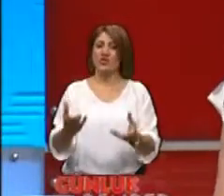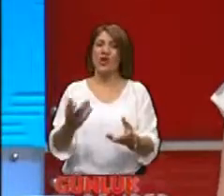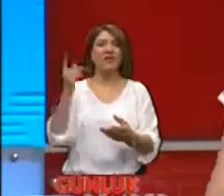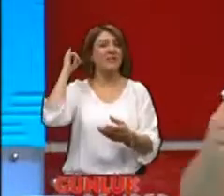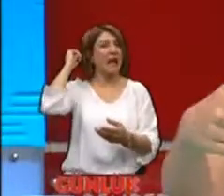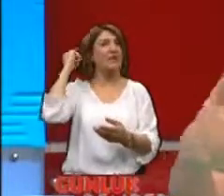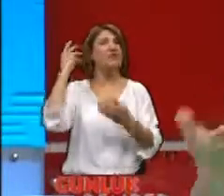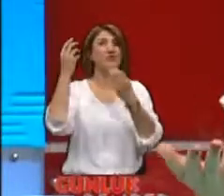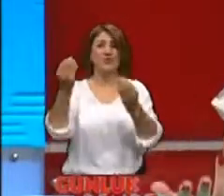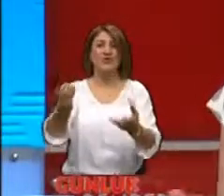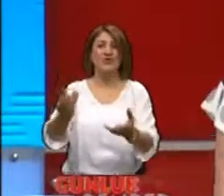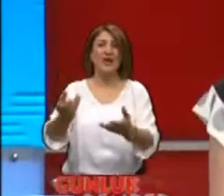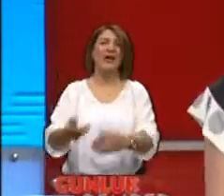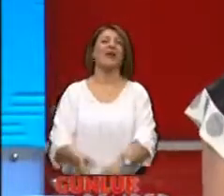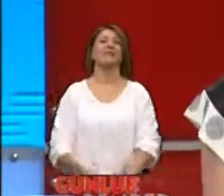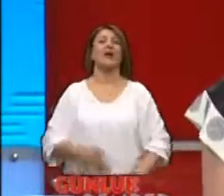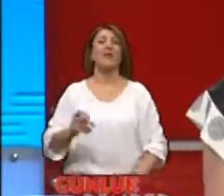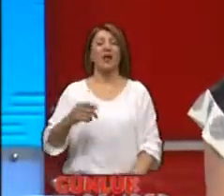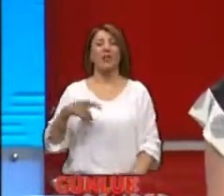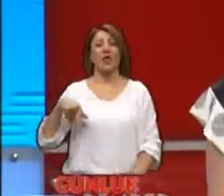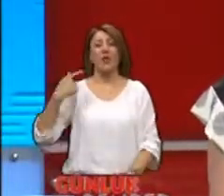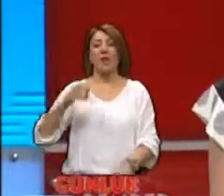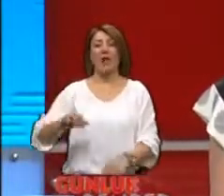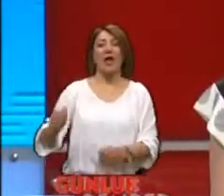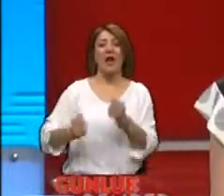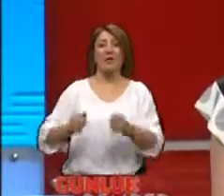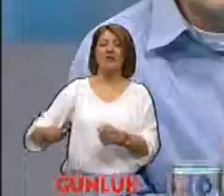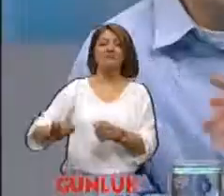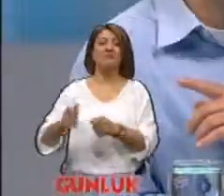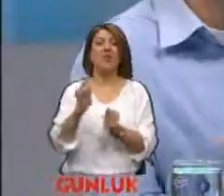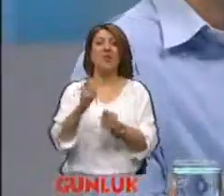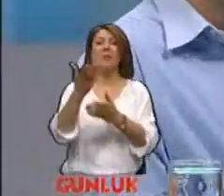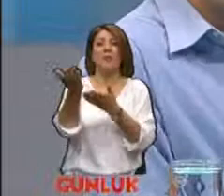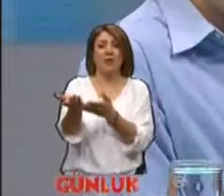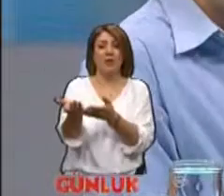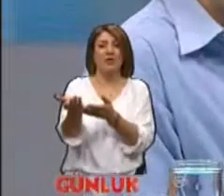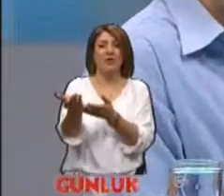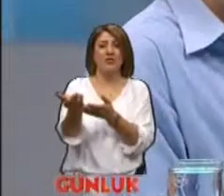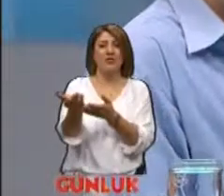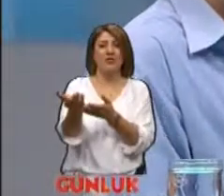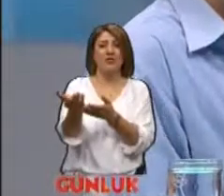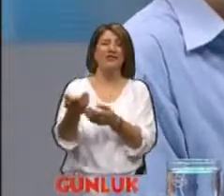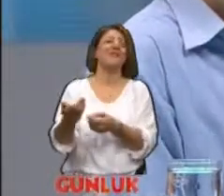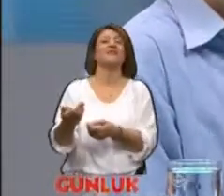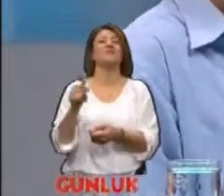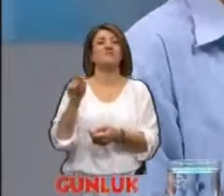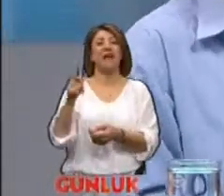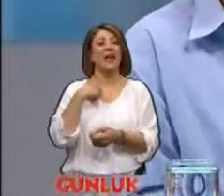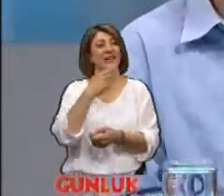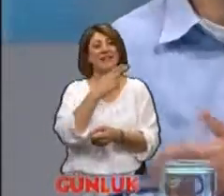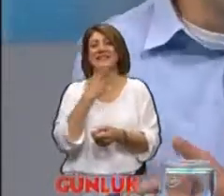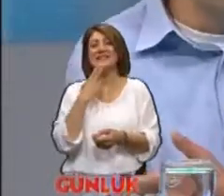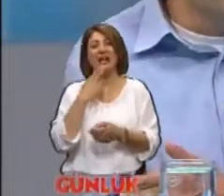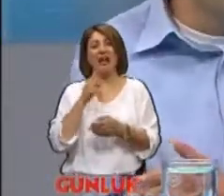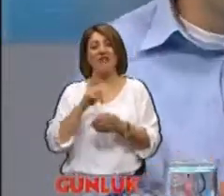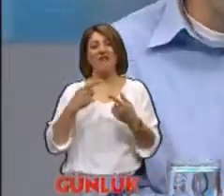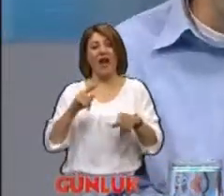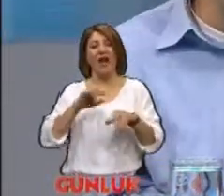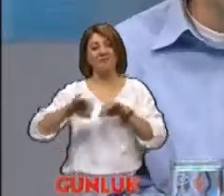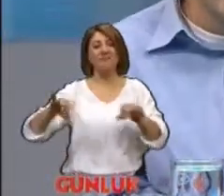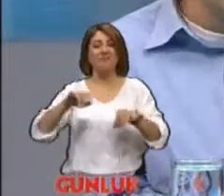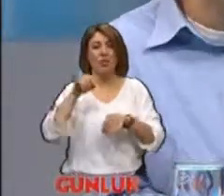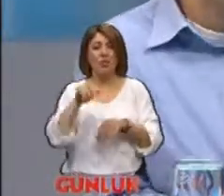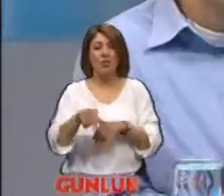güzel ama saçın normal güzel viteste arabayı bile kullanamadıktan sonra. Yani Simin Hanım'la aramdaki tek fark oysa iltifat için. Öğreneyim,